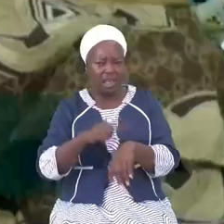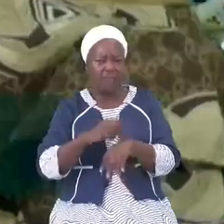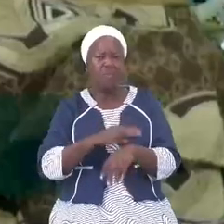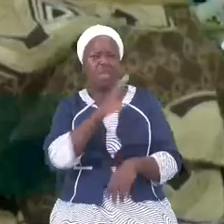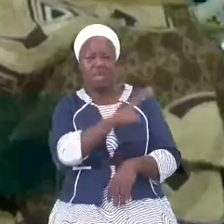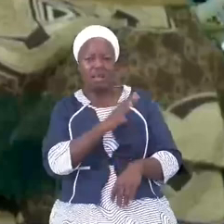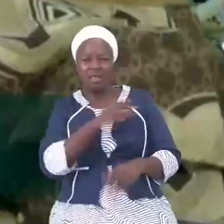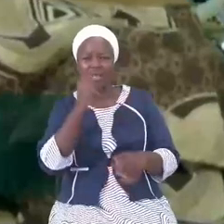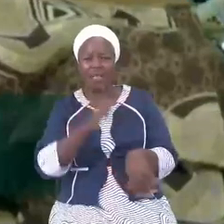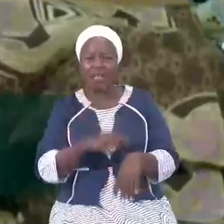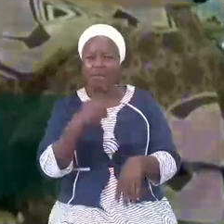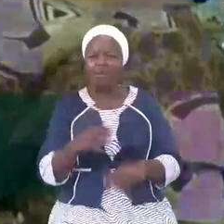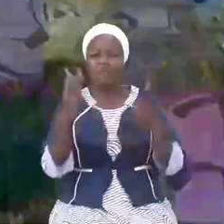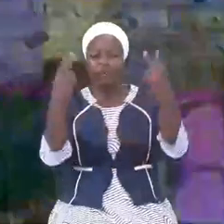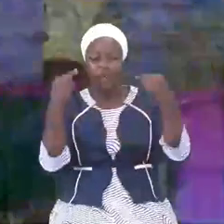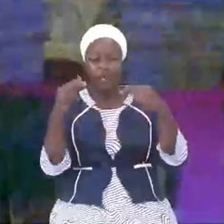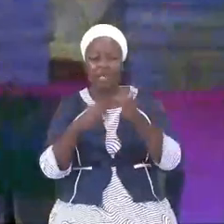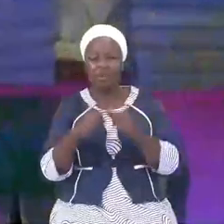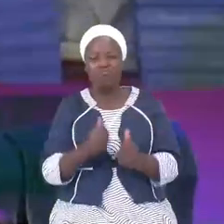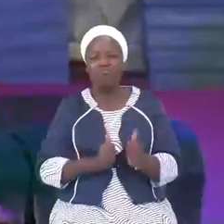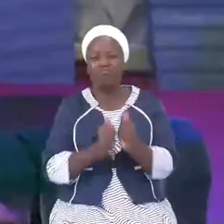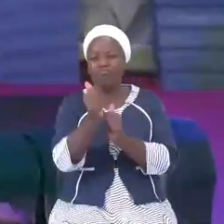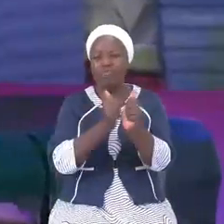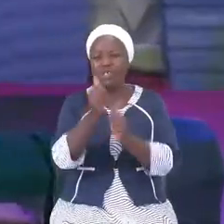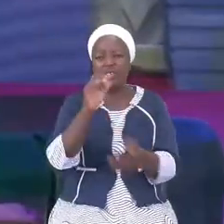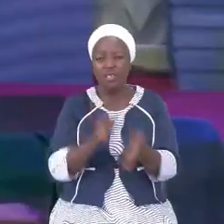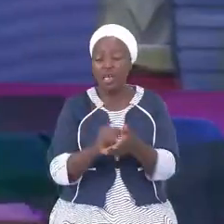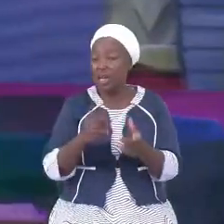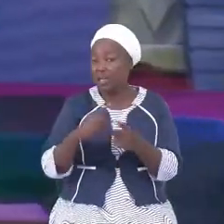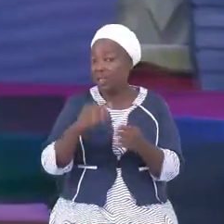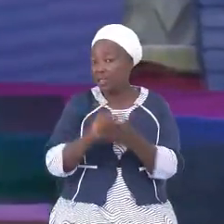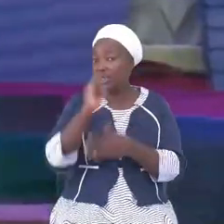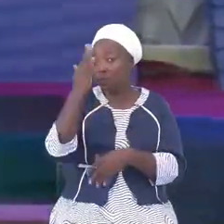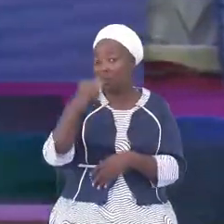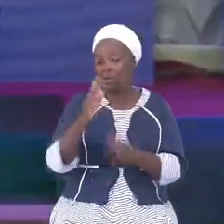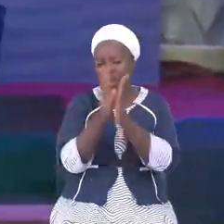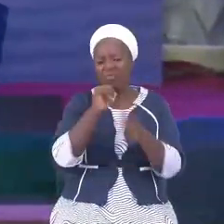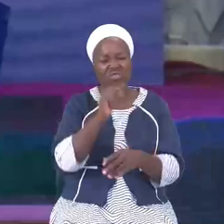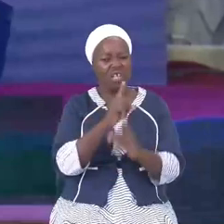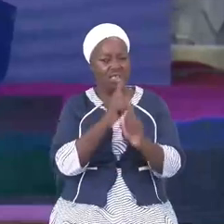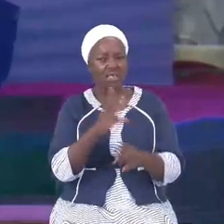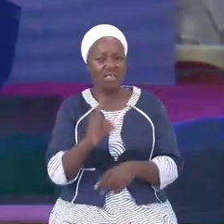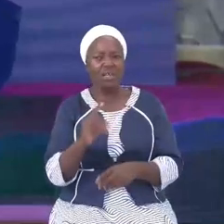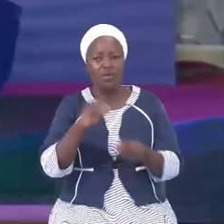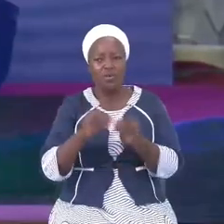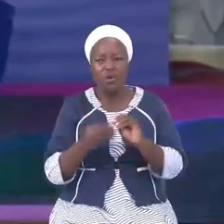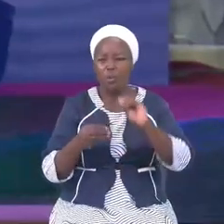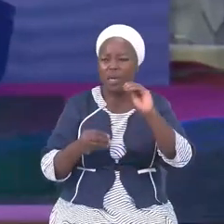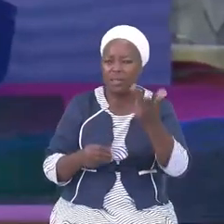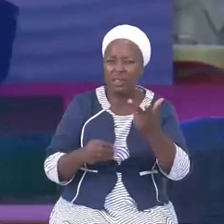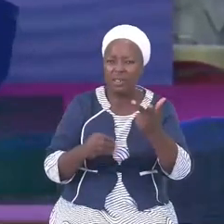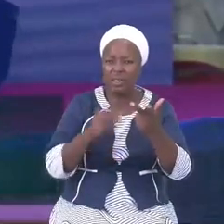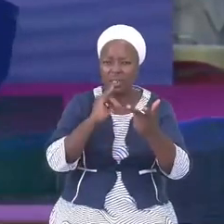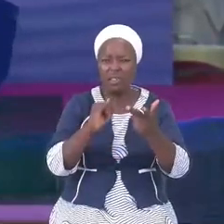dans les vanités. Et nous poursuivons cela. C'est pourquoi les prières ne sont pas exaucées. Troisièmement,